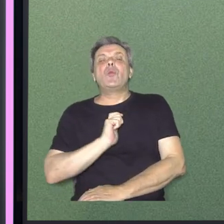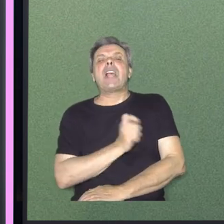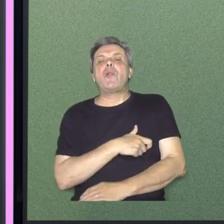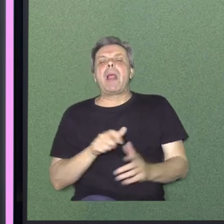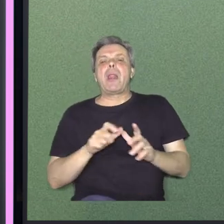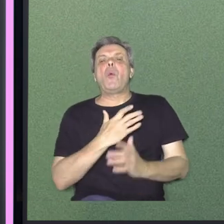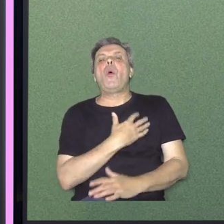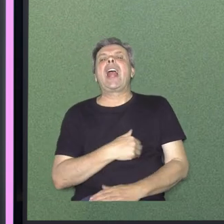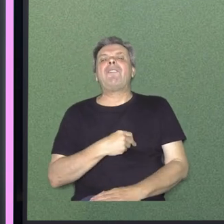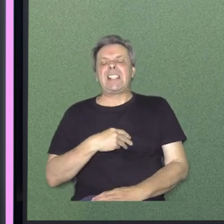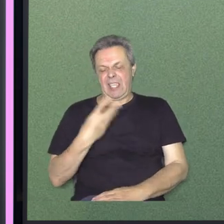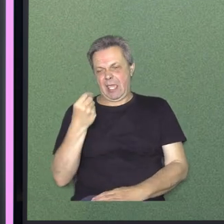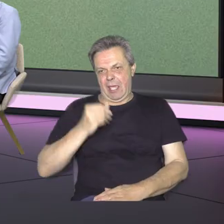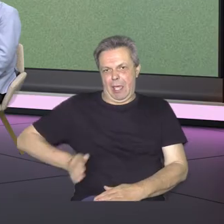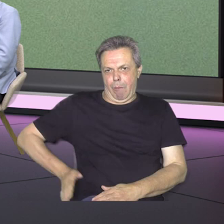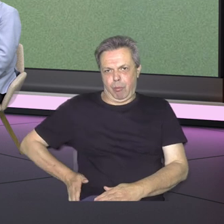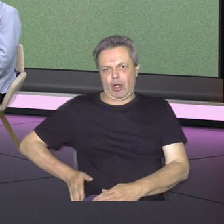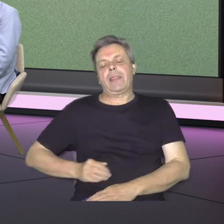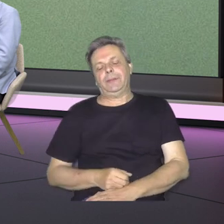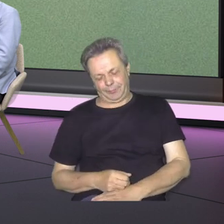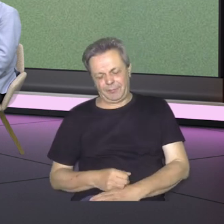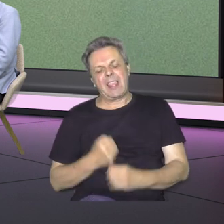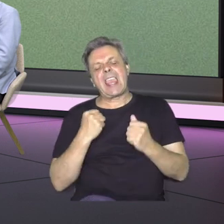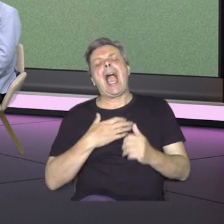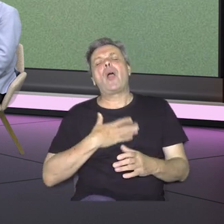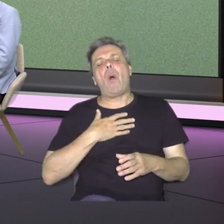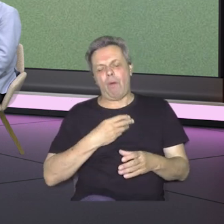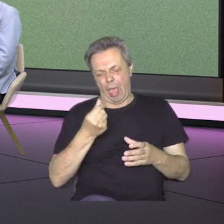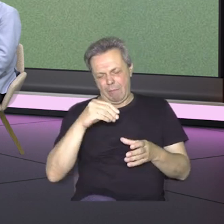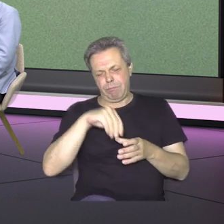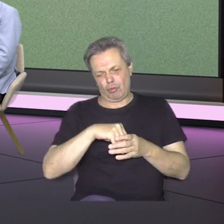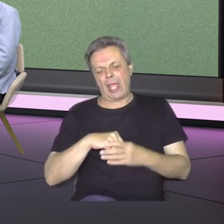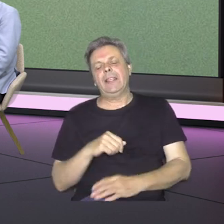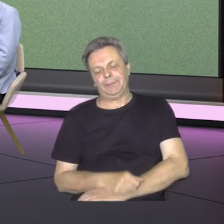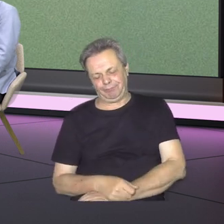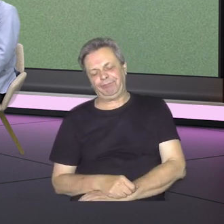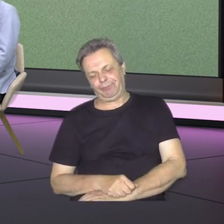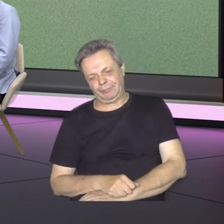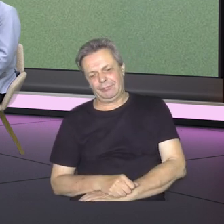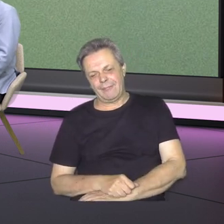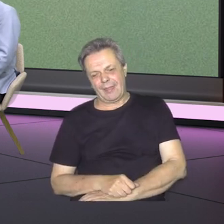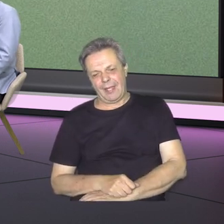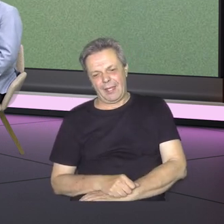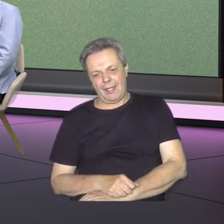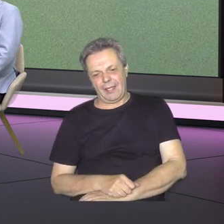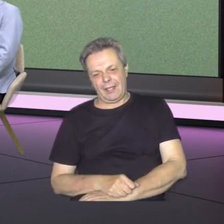su zaljubljeni u hrvatski budžet. Jako vole budžet. Jeste to i vi primijetili.